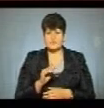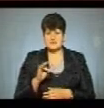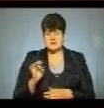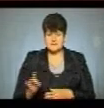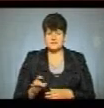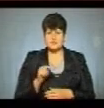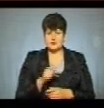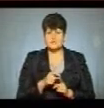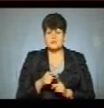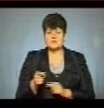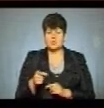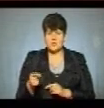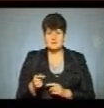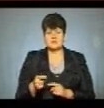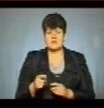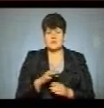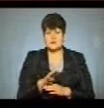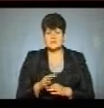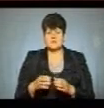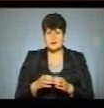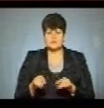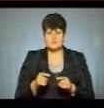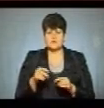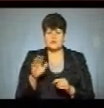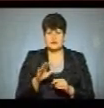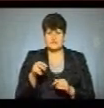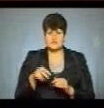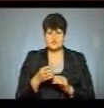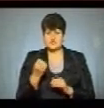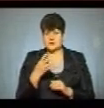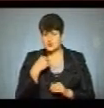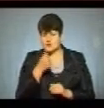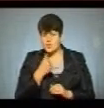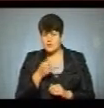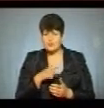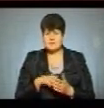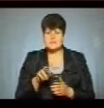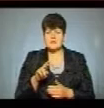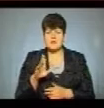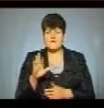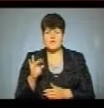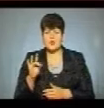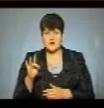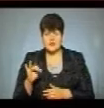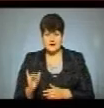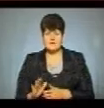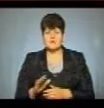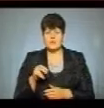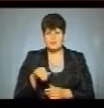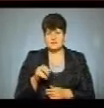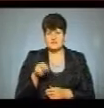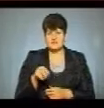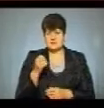його словами, Тернопільська окрема артилерійська бригада створена у вересні 2014 року в місті Яворів. Спочатку 2015-го